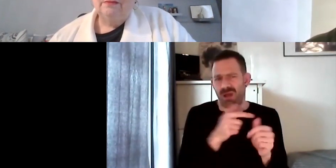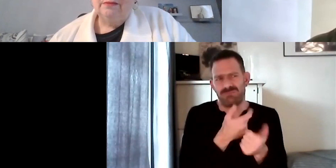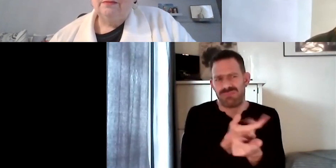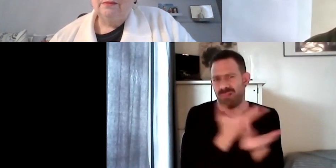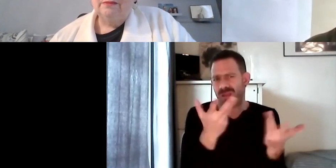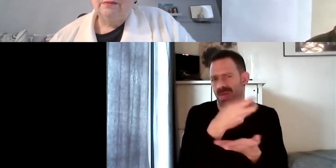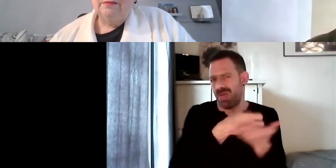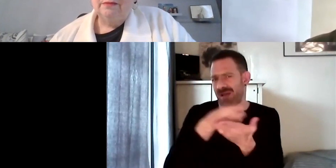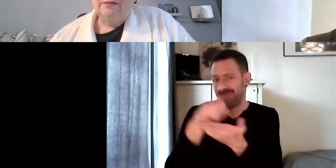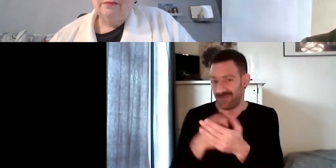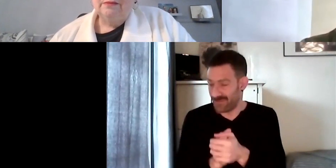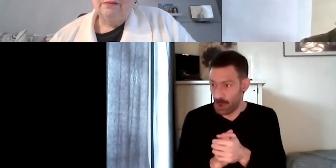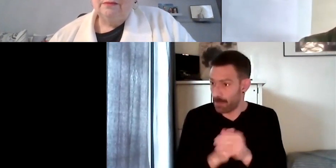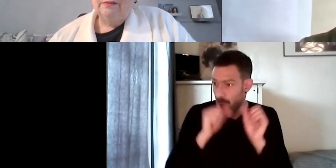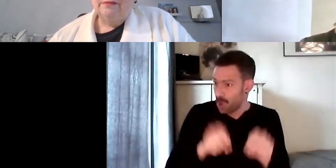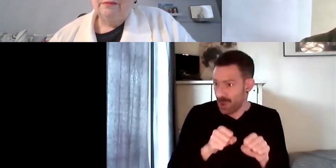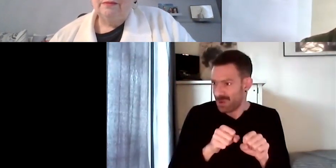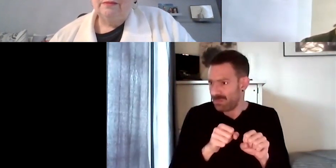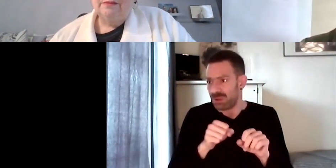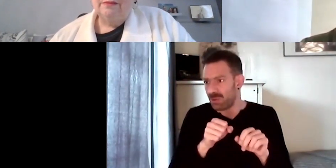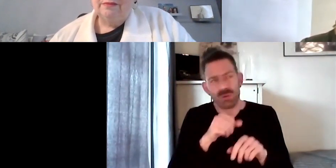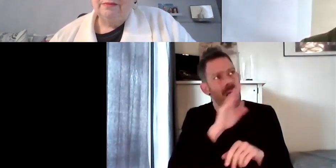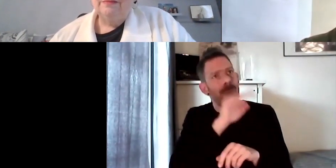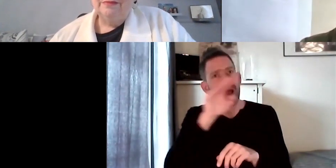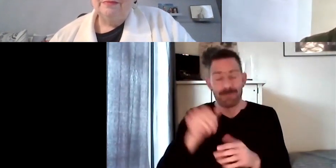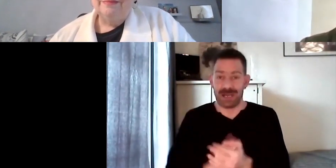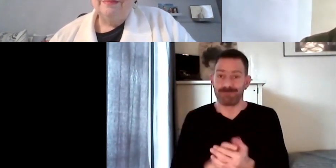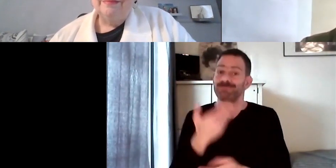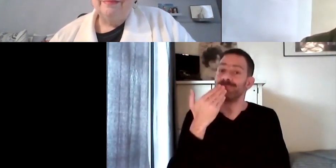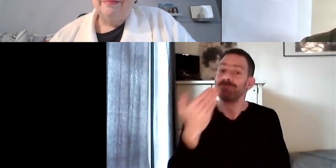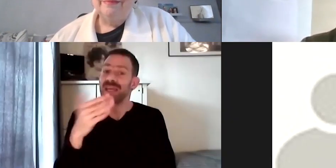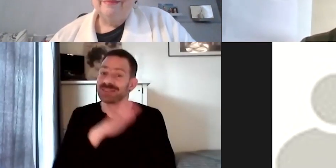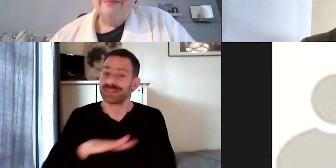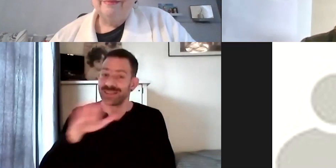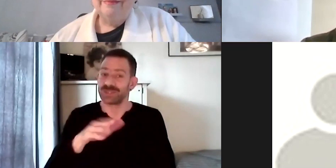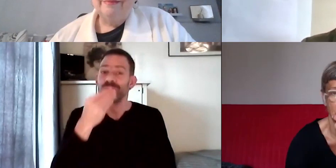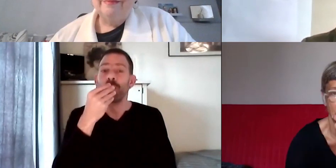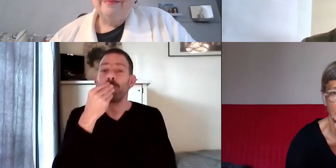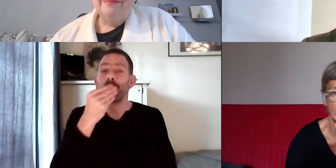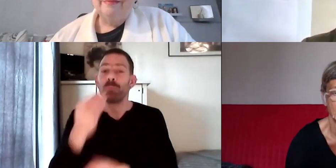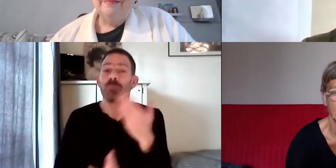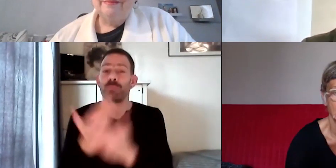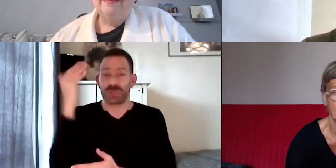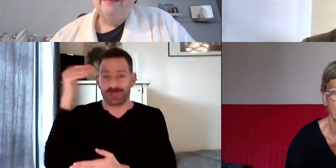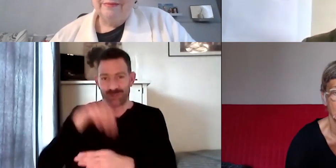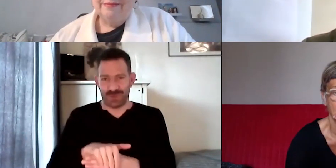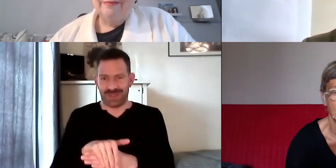Surtout, n'hésitez pas à aller les solliciter. En tout cas, merci à tous. Très bonne journée et puis à très